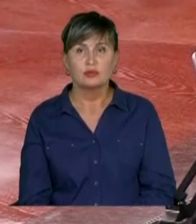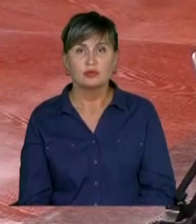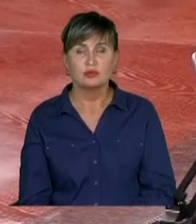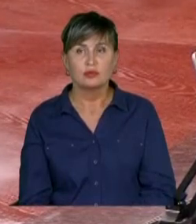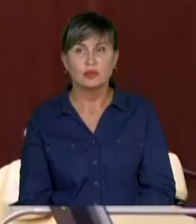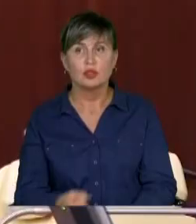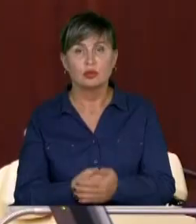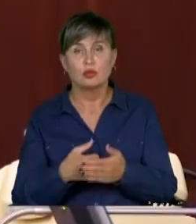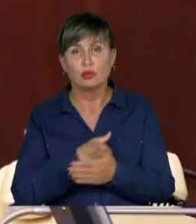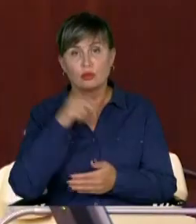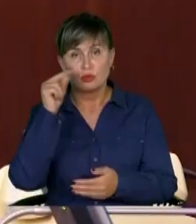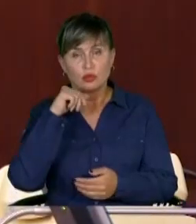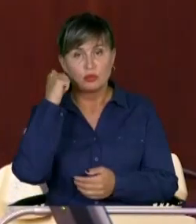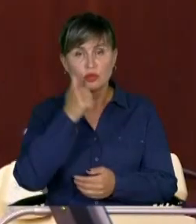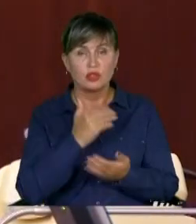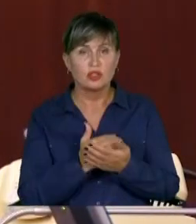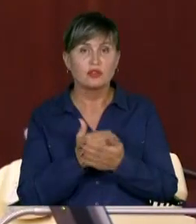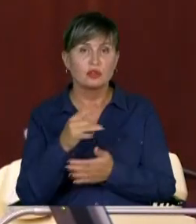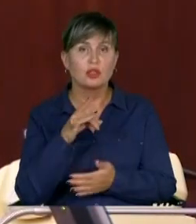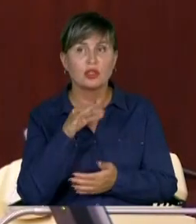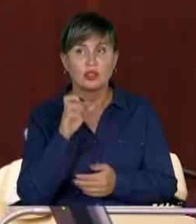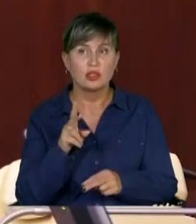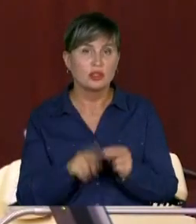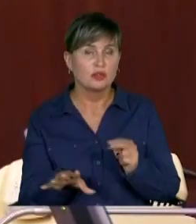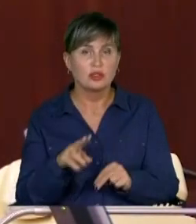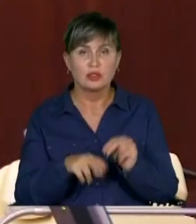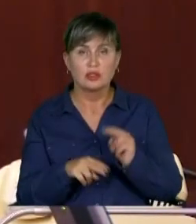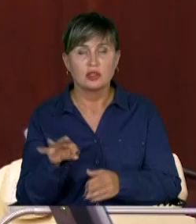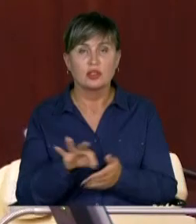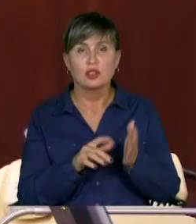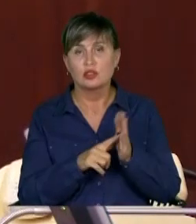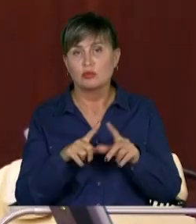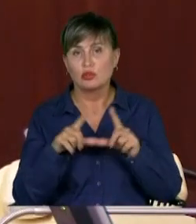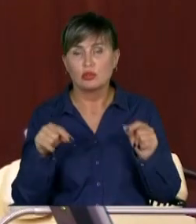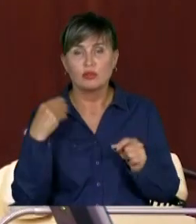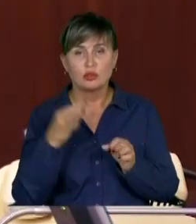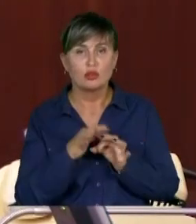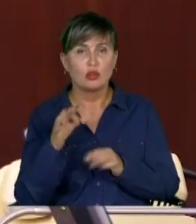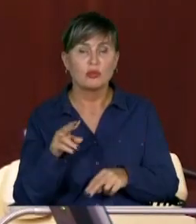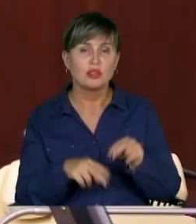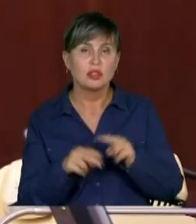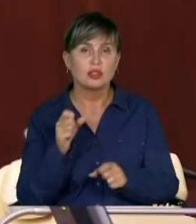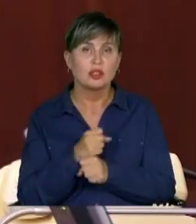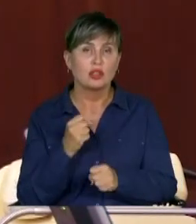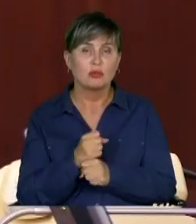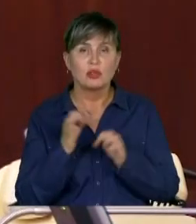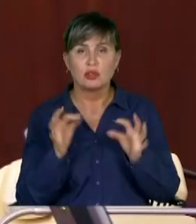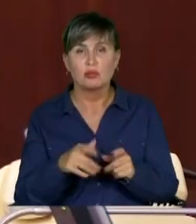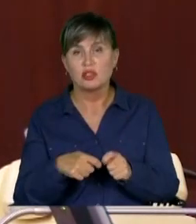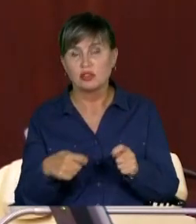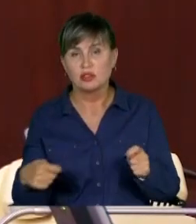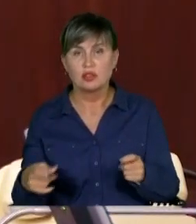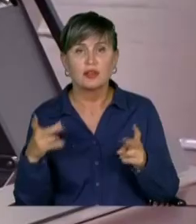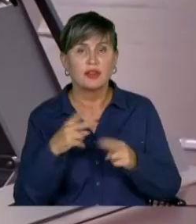До нового учебного года есть высокий риск не завершить строительство сразу 7 школ в Актюбинской области. Строительные работы неоправданно затянулись.